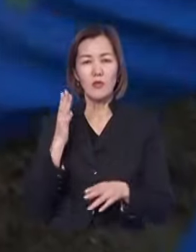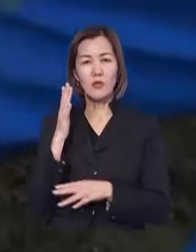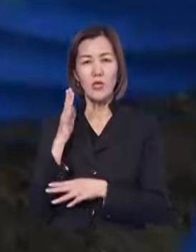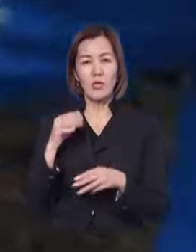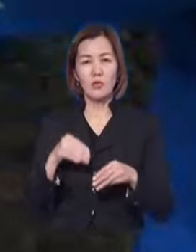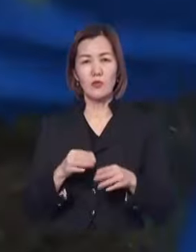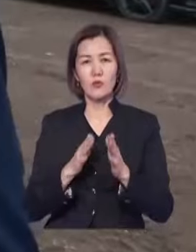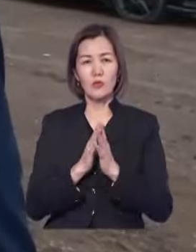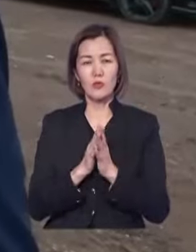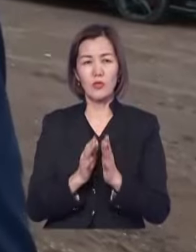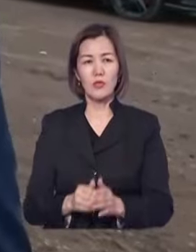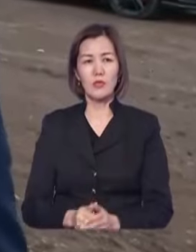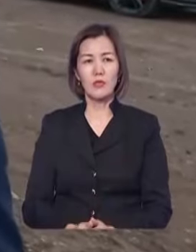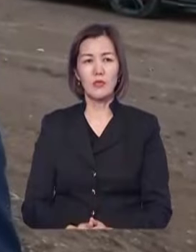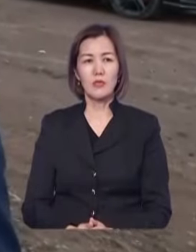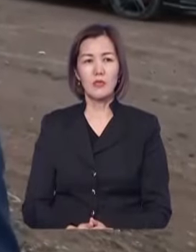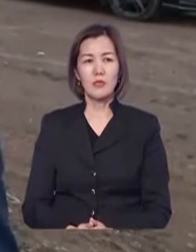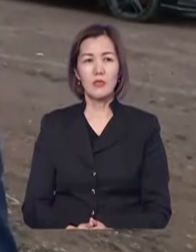отырғызуды сұрады.